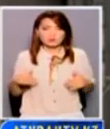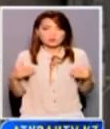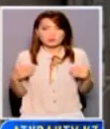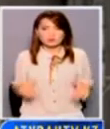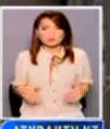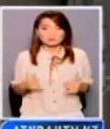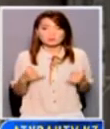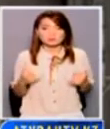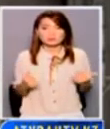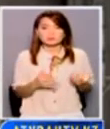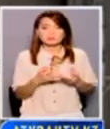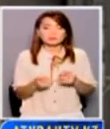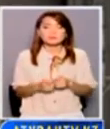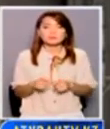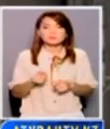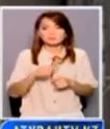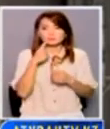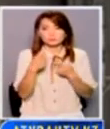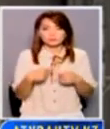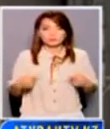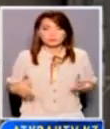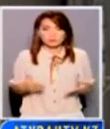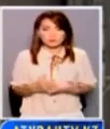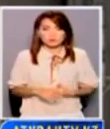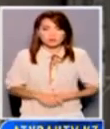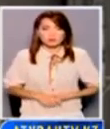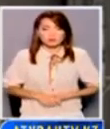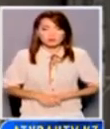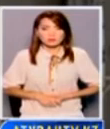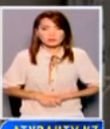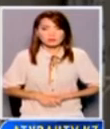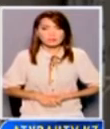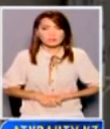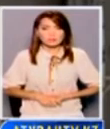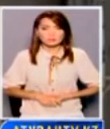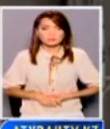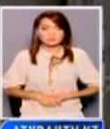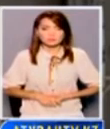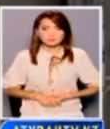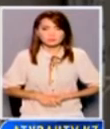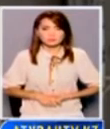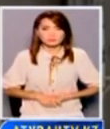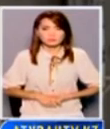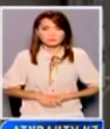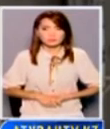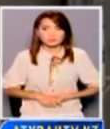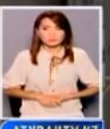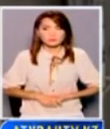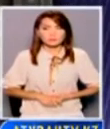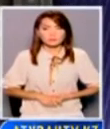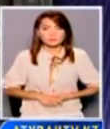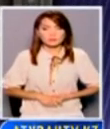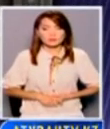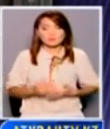алмаймыз қазір. Әрине сын айтылып жатыр, үлкен-үлкен түйе жүгіндей сындар айтылып жатыр. Бұның барлығын ертең тарқатуы болады деп